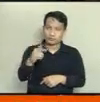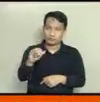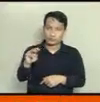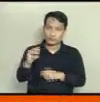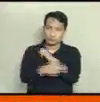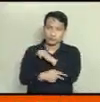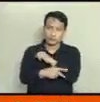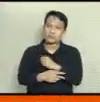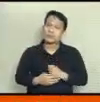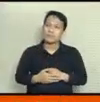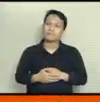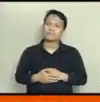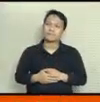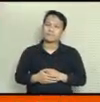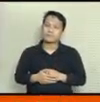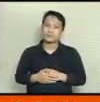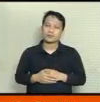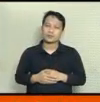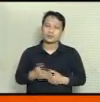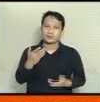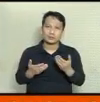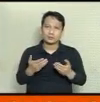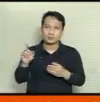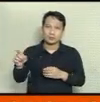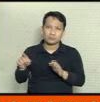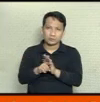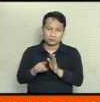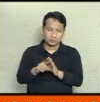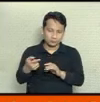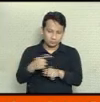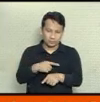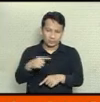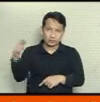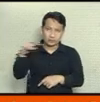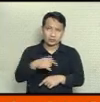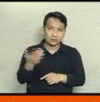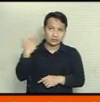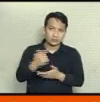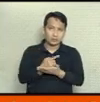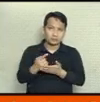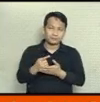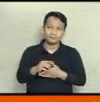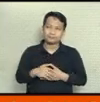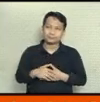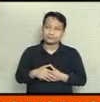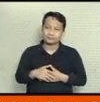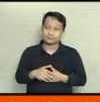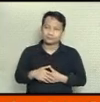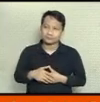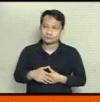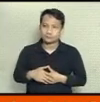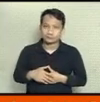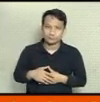Province. What's different about this travel ban, unlike yung mga travel ban nung nakaraan po, which targets